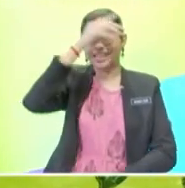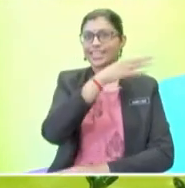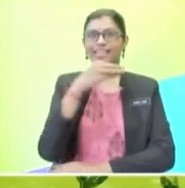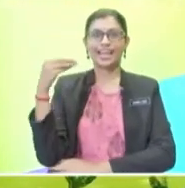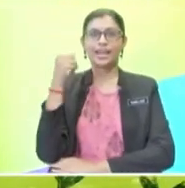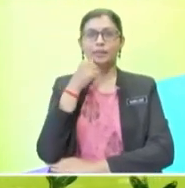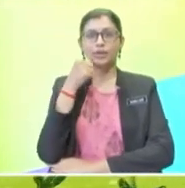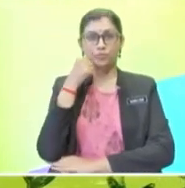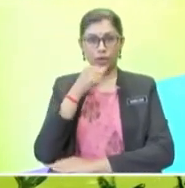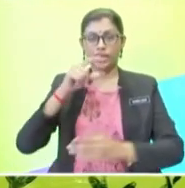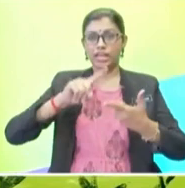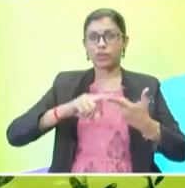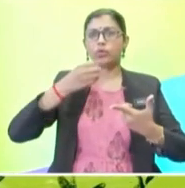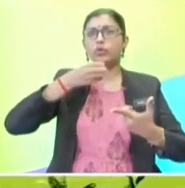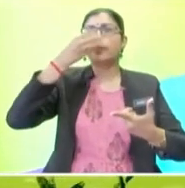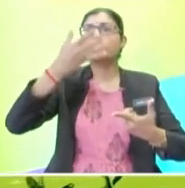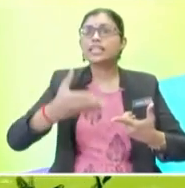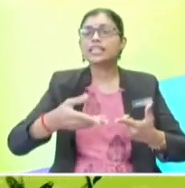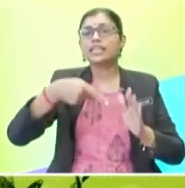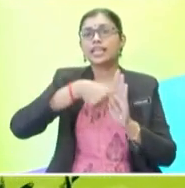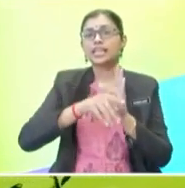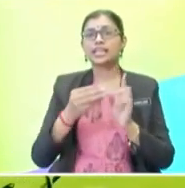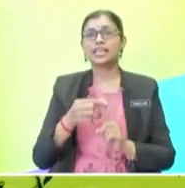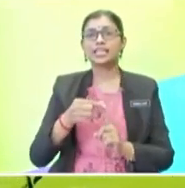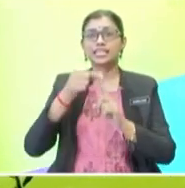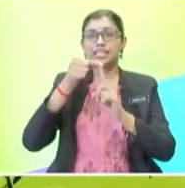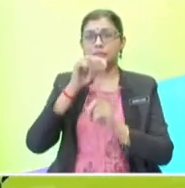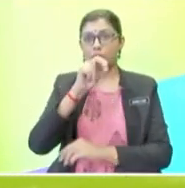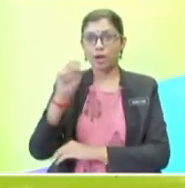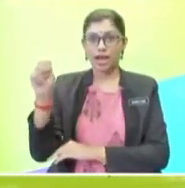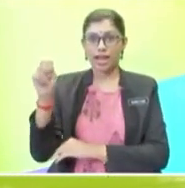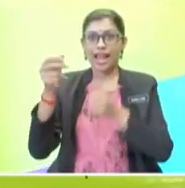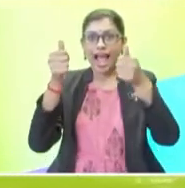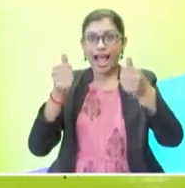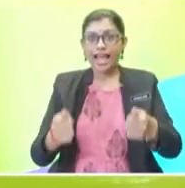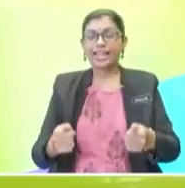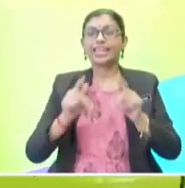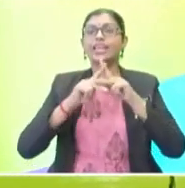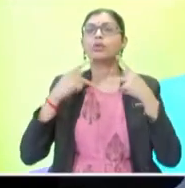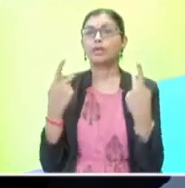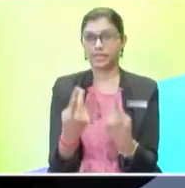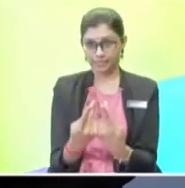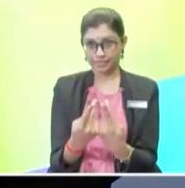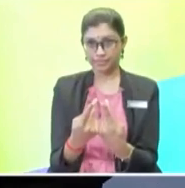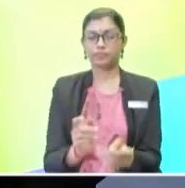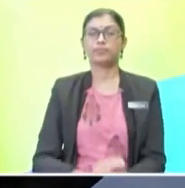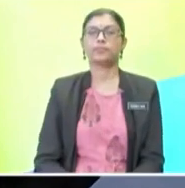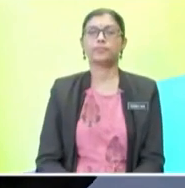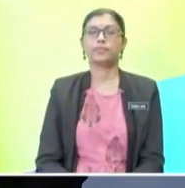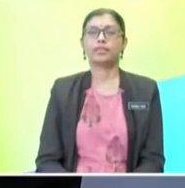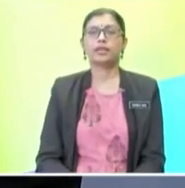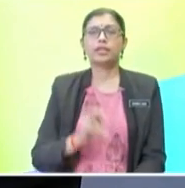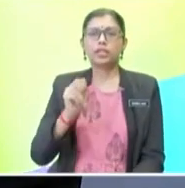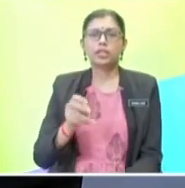dapat menyatakan keistimewaan ahli keluarga mereka, Ria. Jadi berdasarkan objektif ini, nantilah kita akan rangka